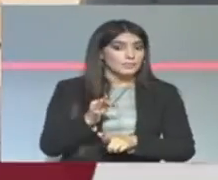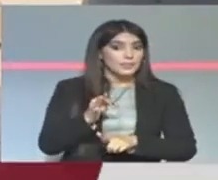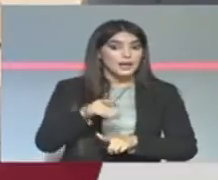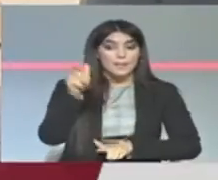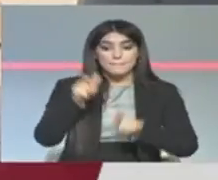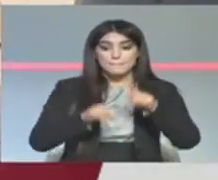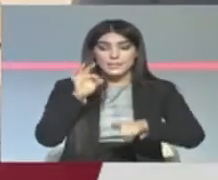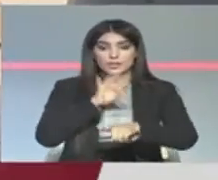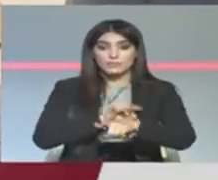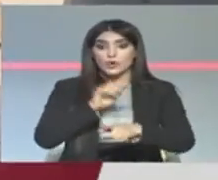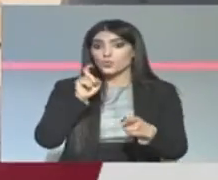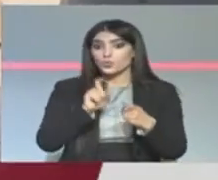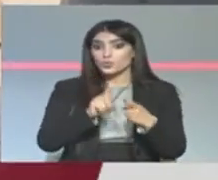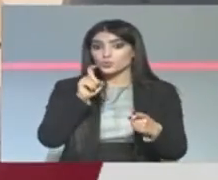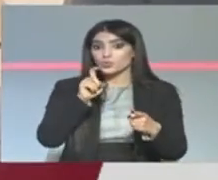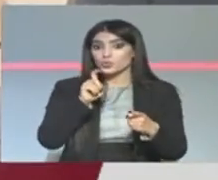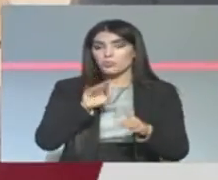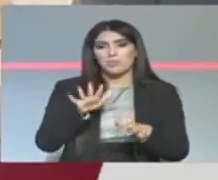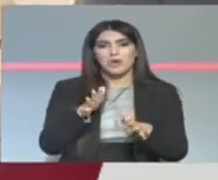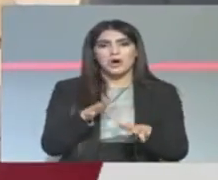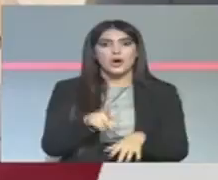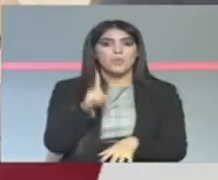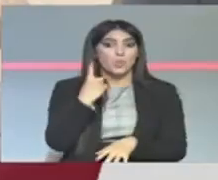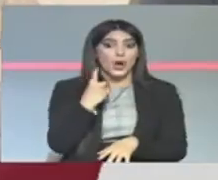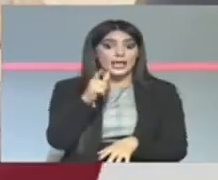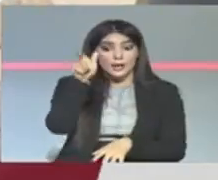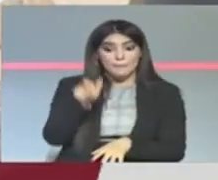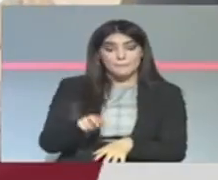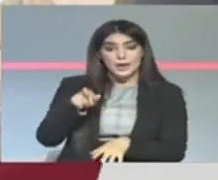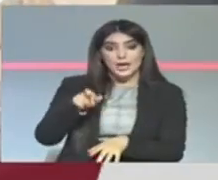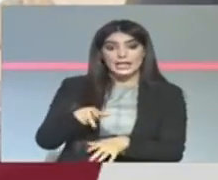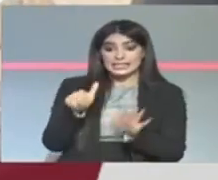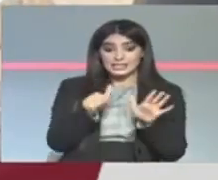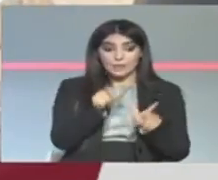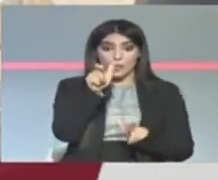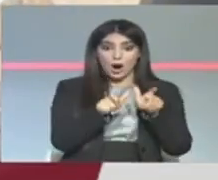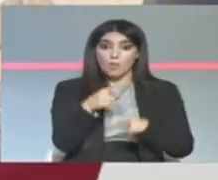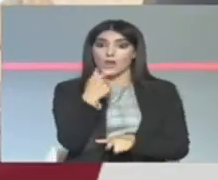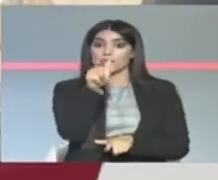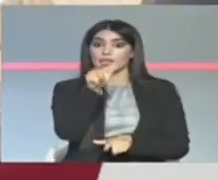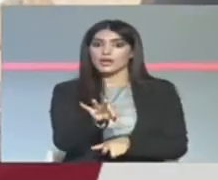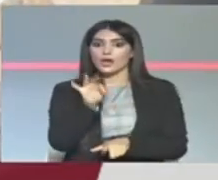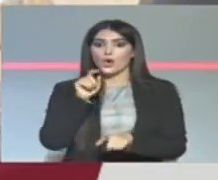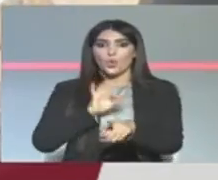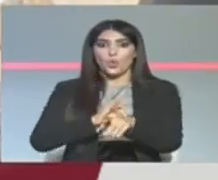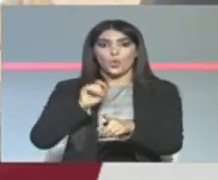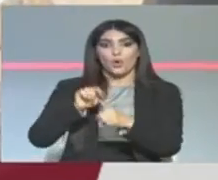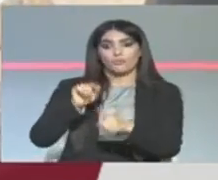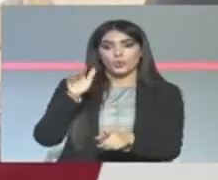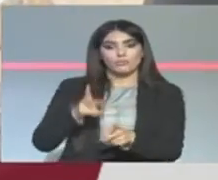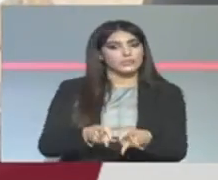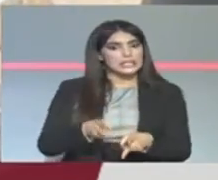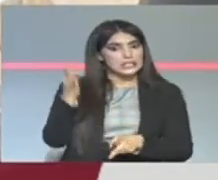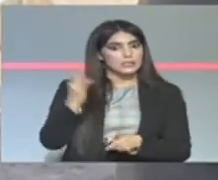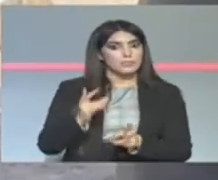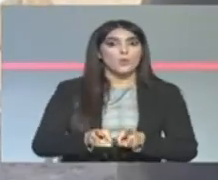مصابون بالسكري اي مصاب على كل سته اشخاص وهذه نسبه مرتفعه